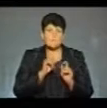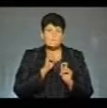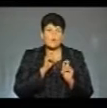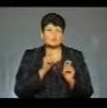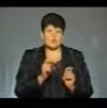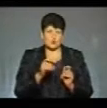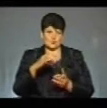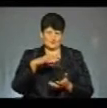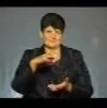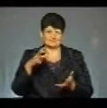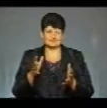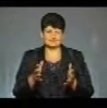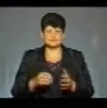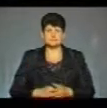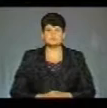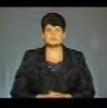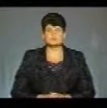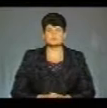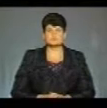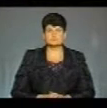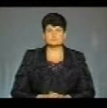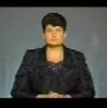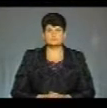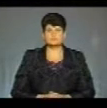подарункову. Богдан Буденчук, Світлана Шумна,